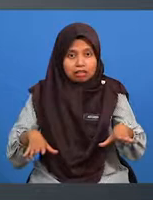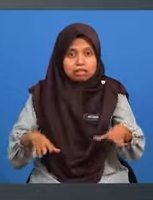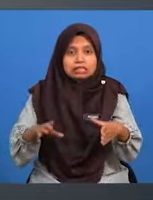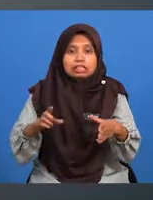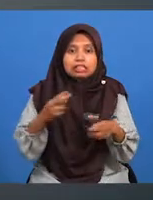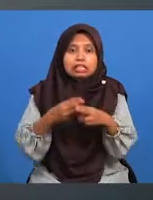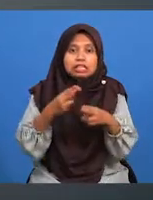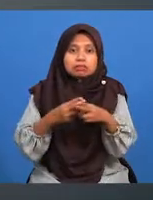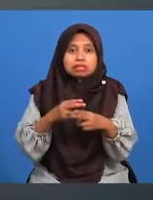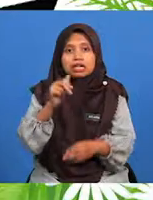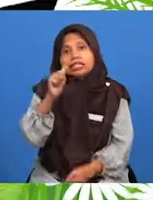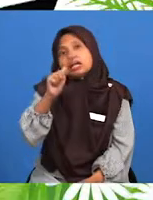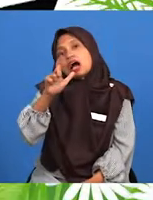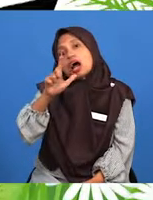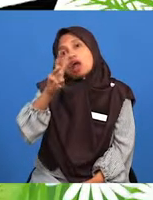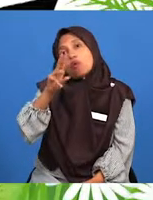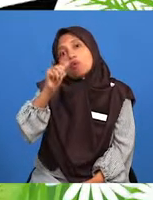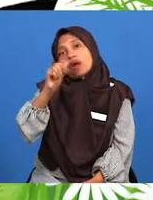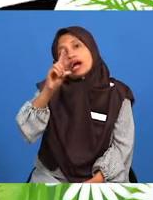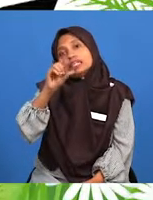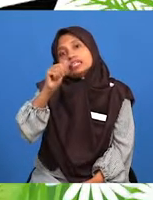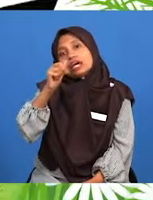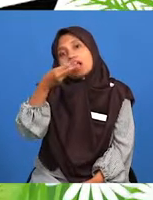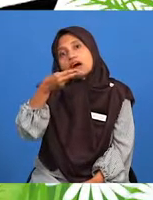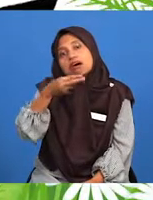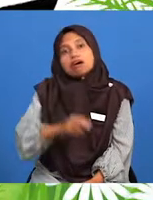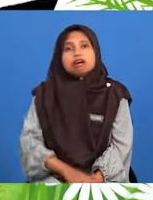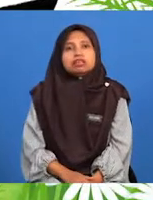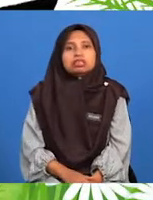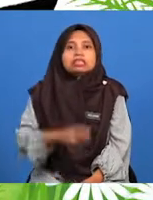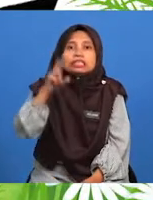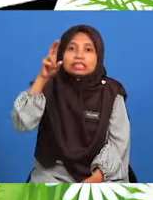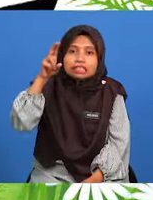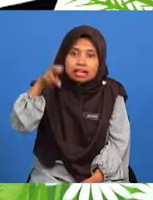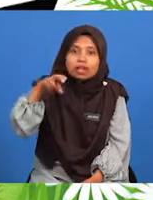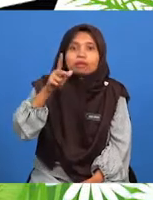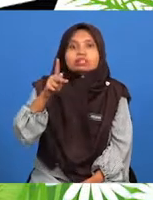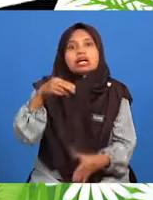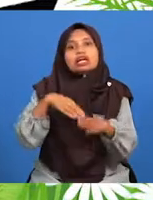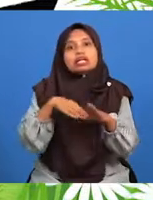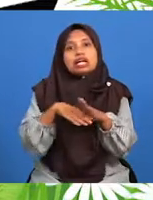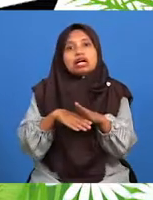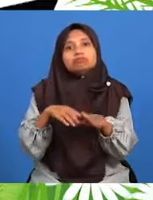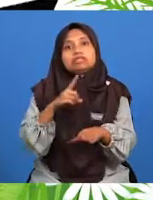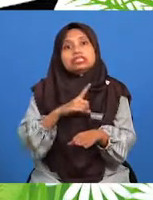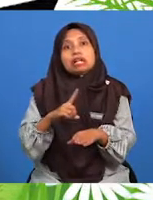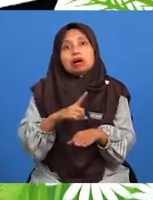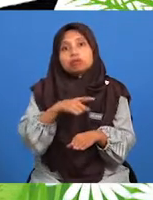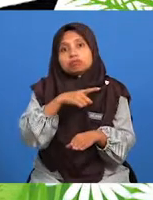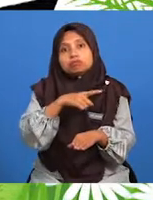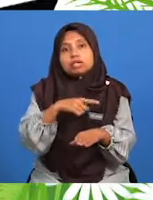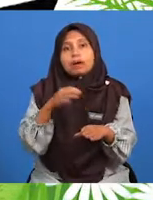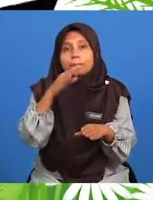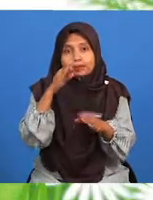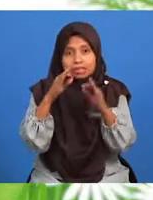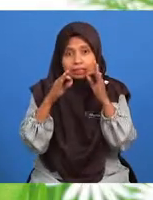dinamakan al-Wadi'ah. Akad al-Wadi'ah ini diharuskan dalam syarak berdasarkan firman Allah